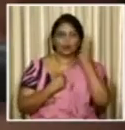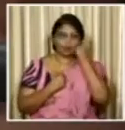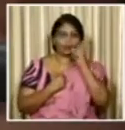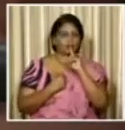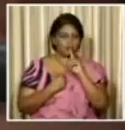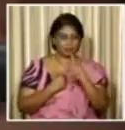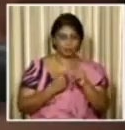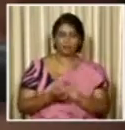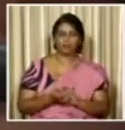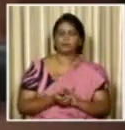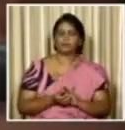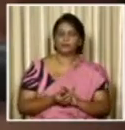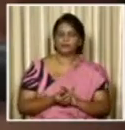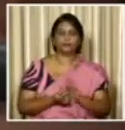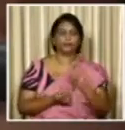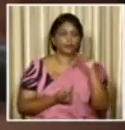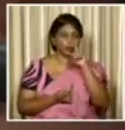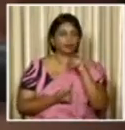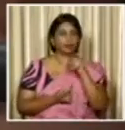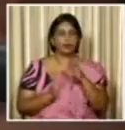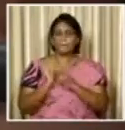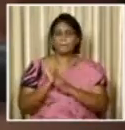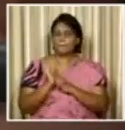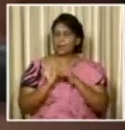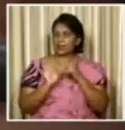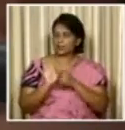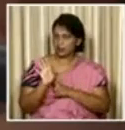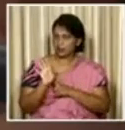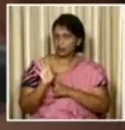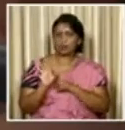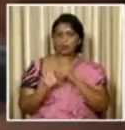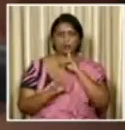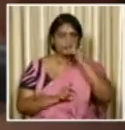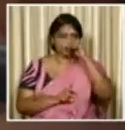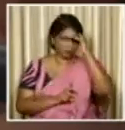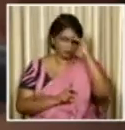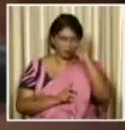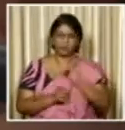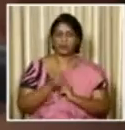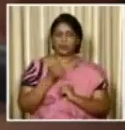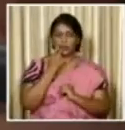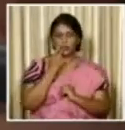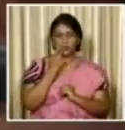ඉදිරිපත් කරන්න. පළවෙනි එක මේ මහින්ද යාපා කතානායකවරයා